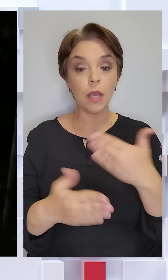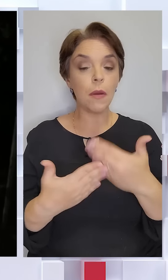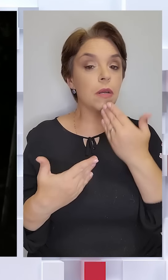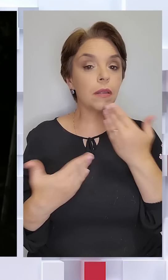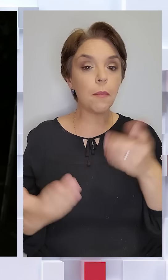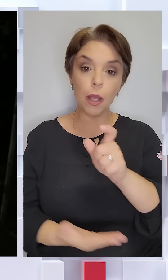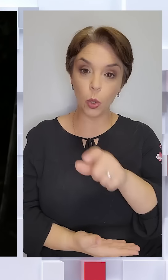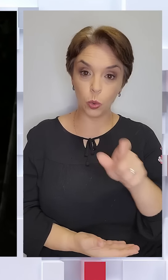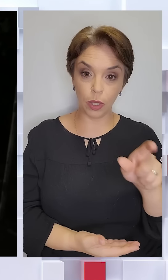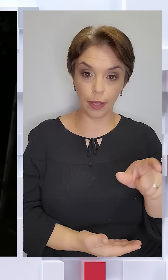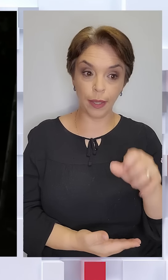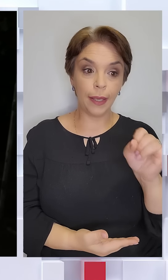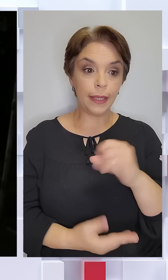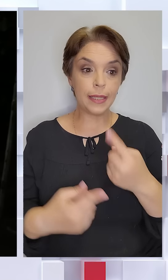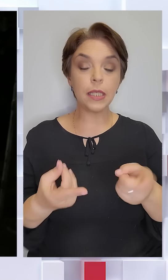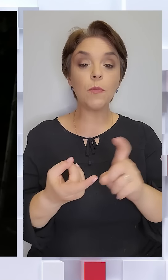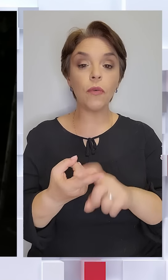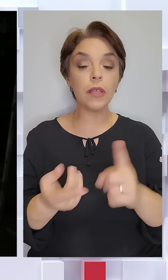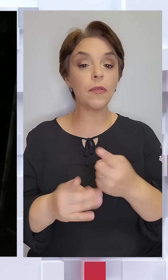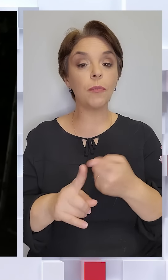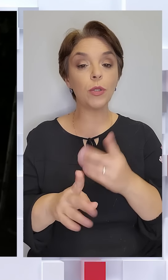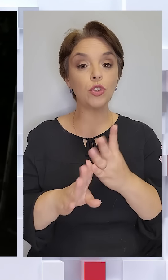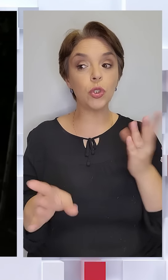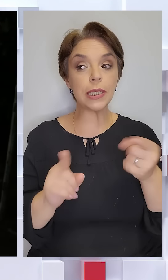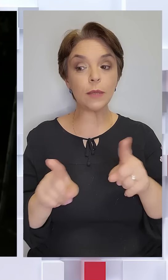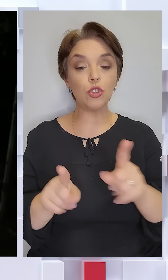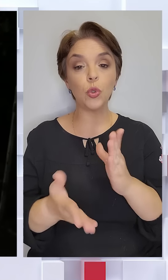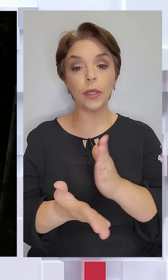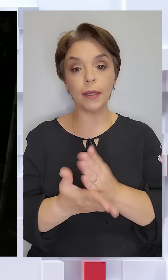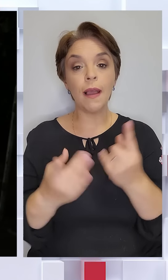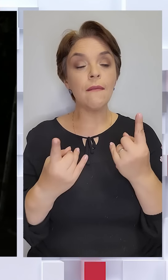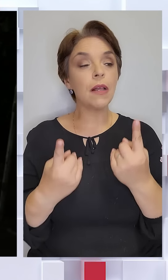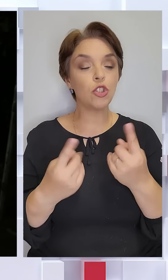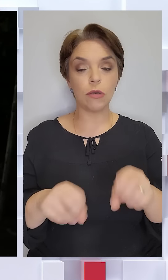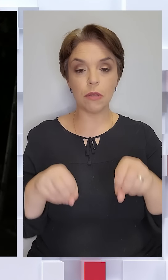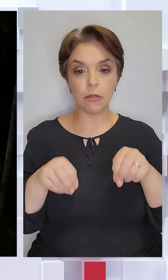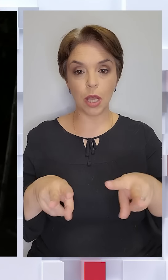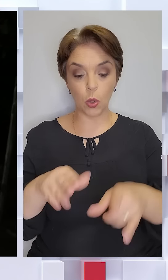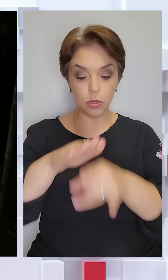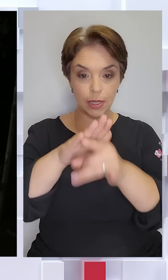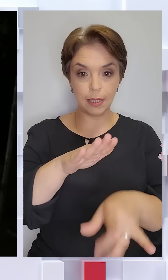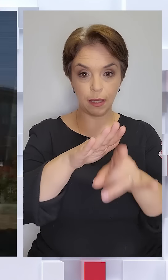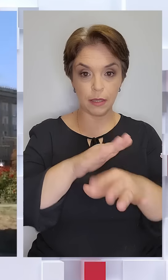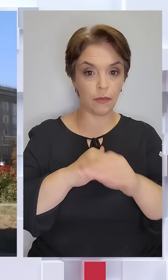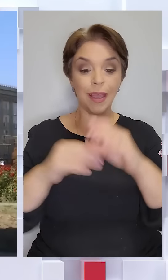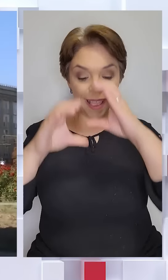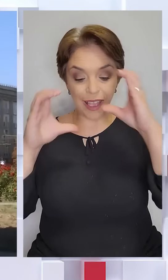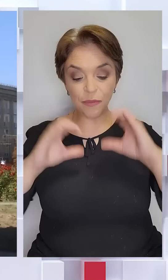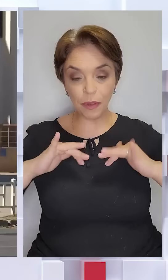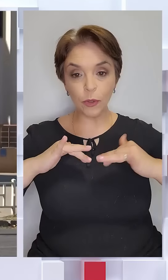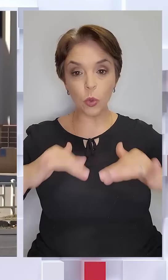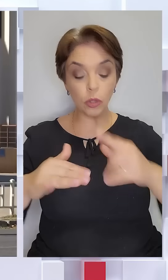майже немає людей. І це пов'язано, в першу чергу, із тим, що є величезна загроза скидів та FPV-дронів,